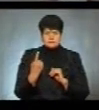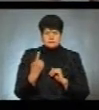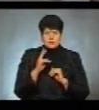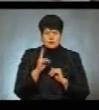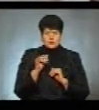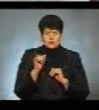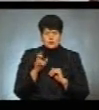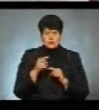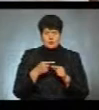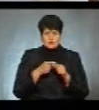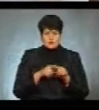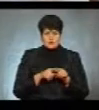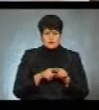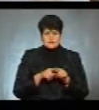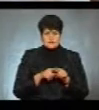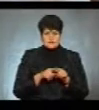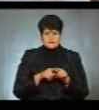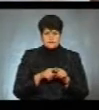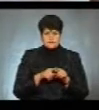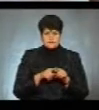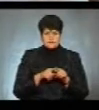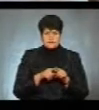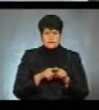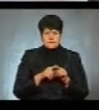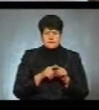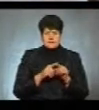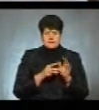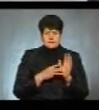куб помножити на